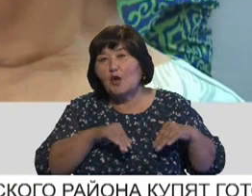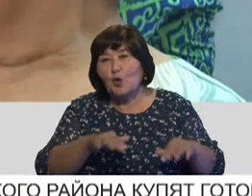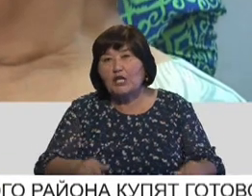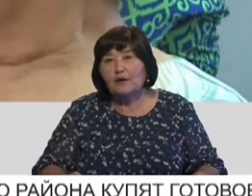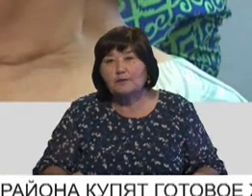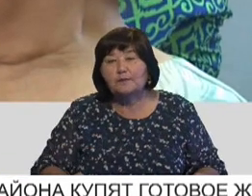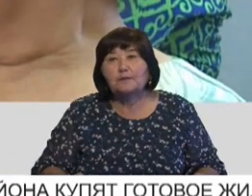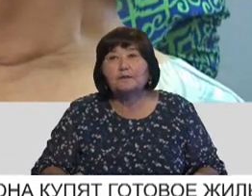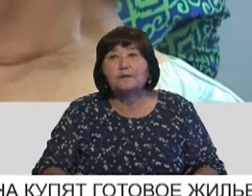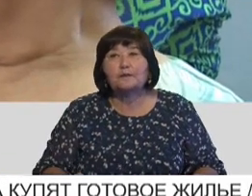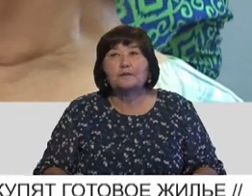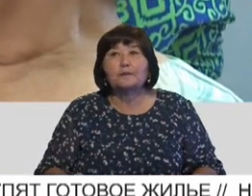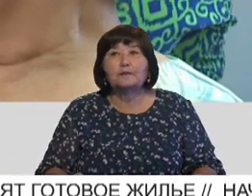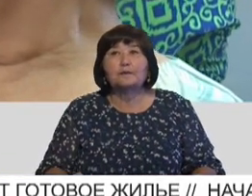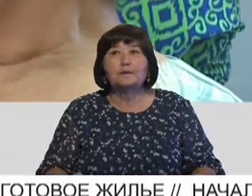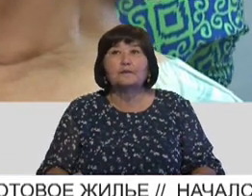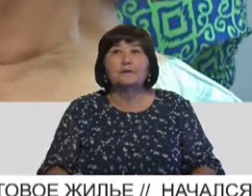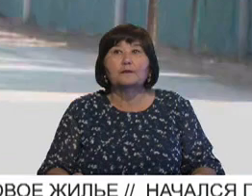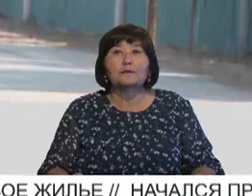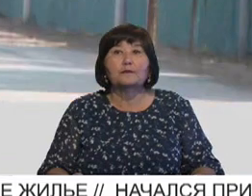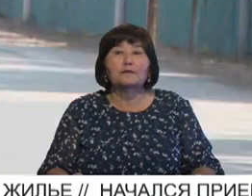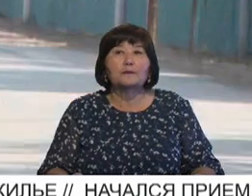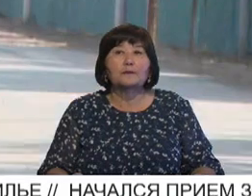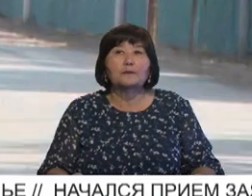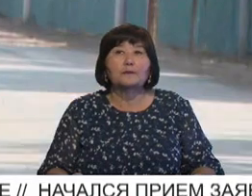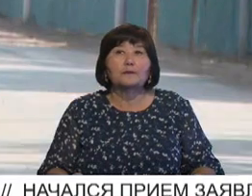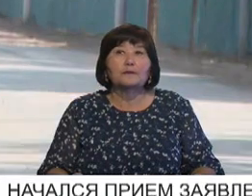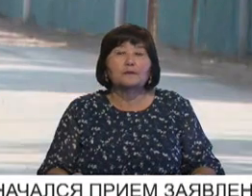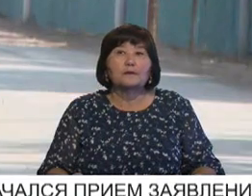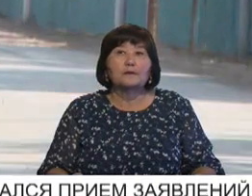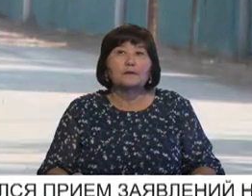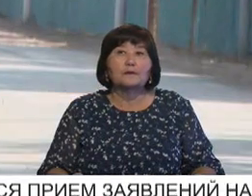Галымжан Жумназар, Даулет Сагыт, Санжар Мансур, Турихан Хожахметов, телеканал «Кызылорда».